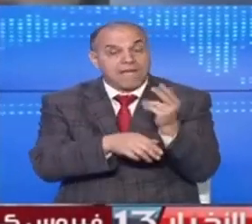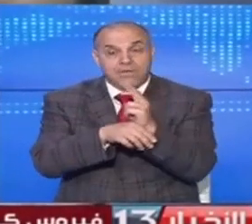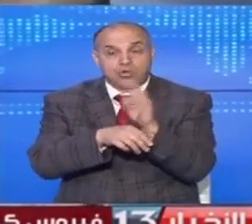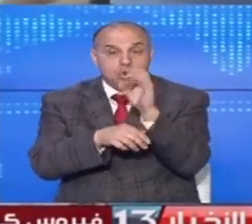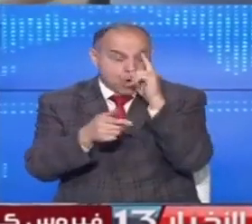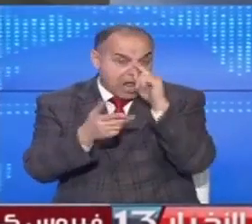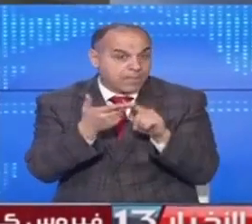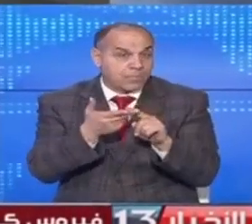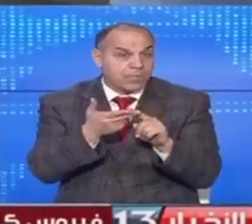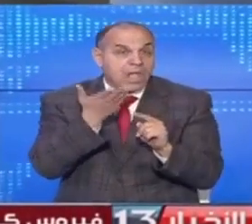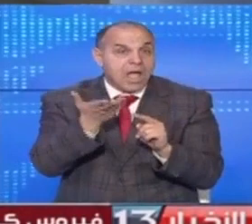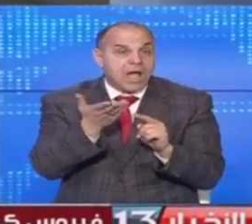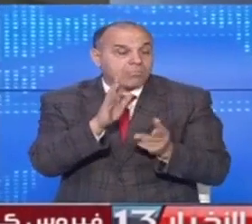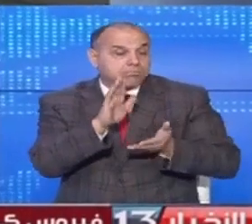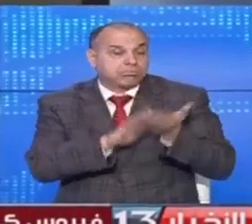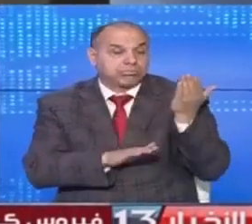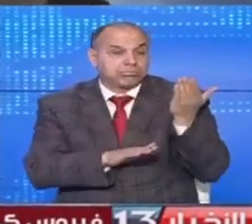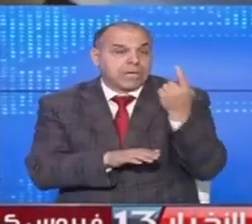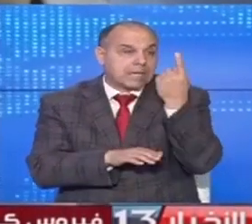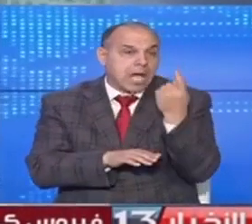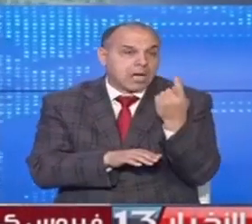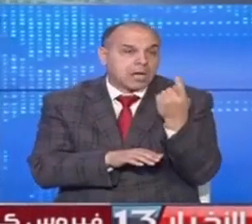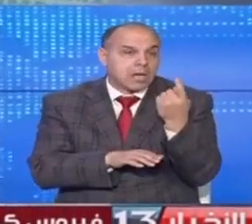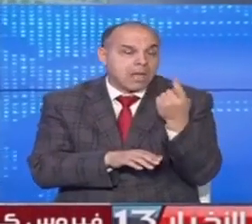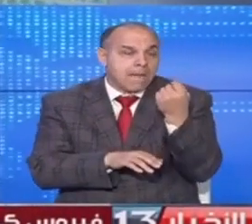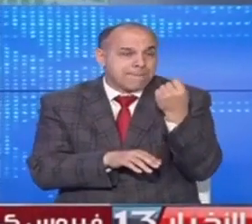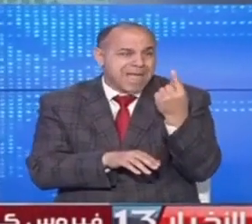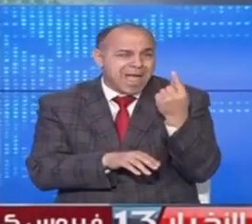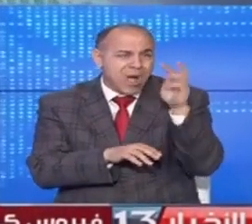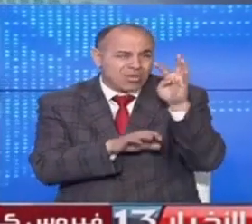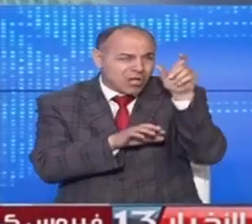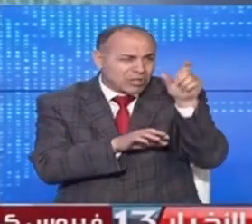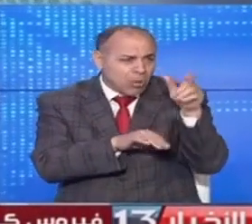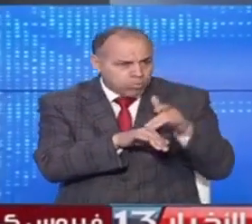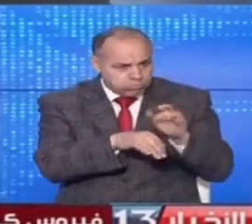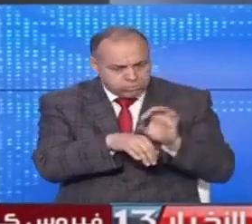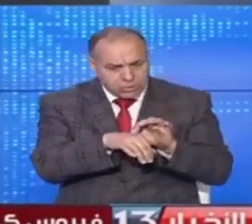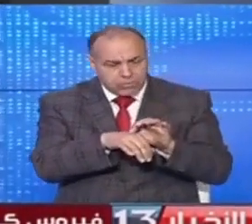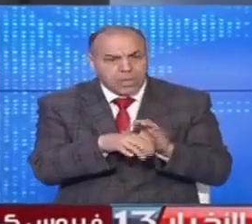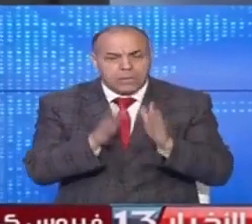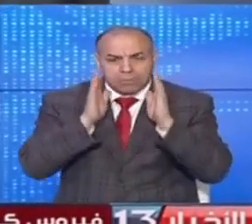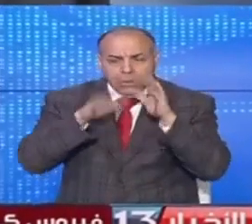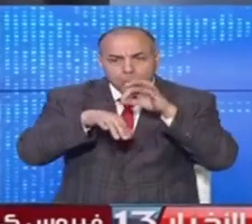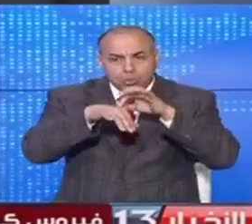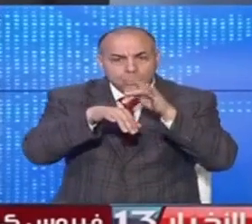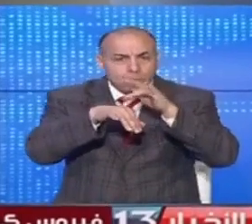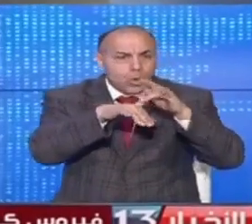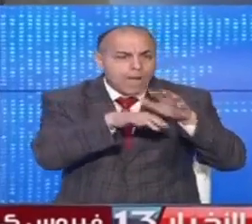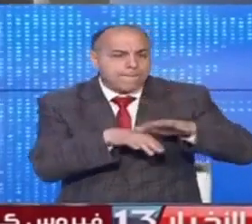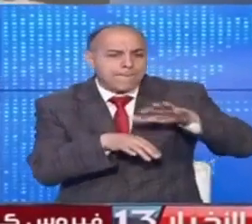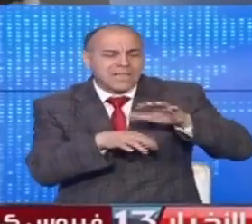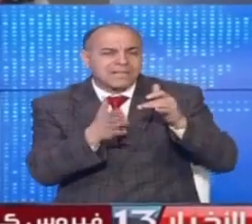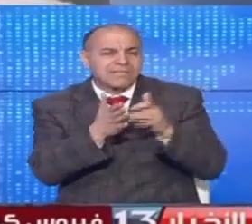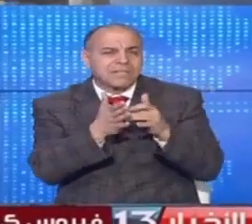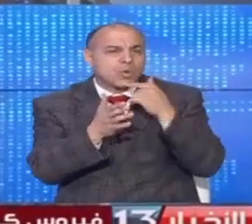بفيروس كورونا يرتفع في يوم واحد الى مائه وتسعين حاله وتتركز معظم الاصابات في منطقه نورد